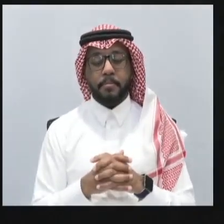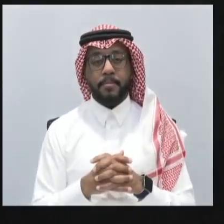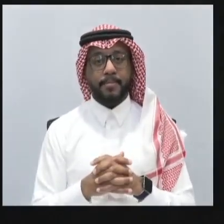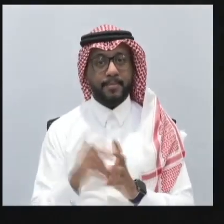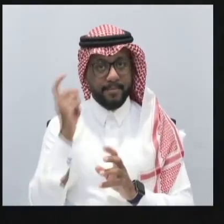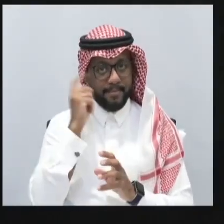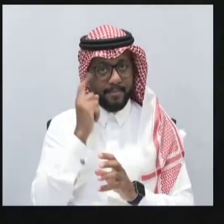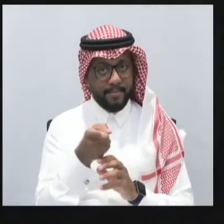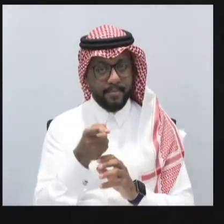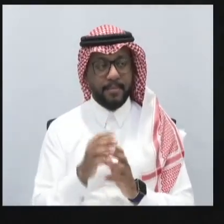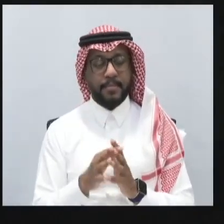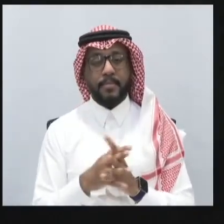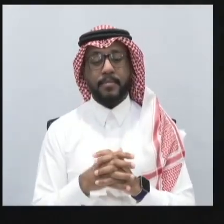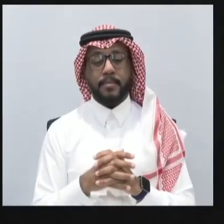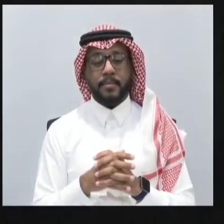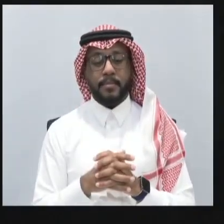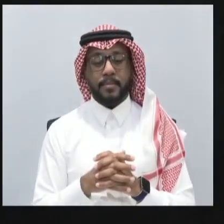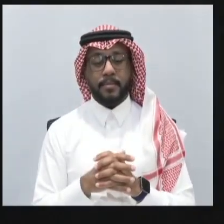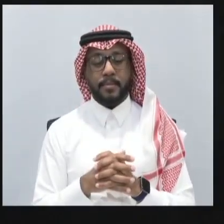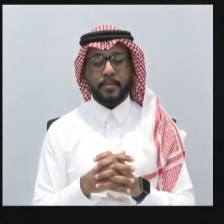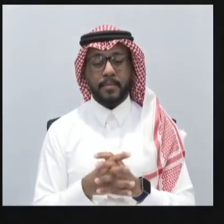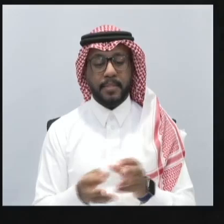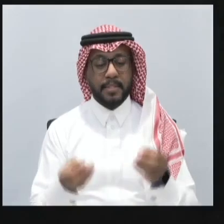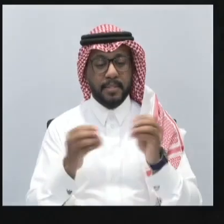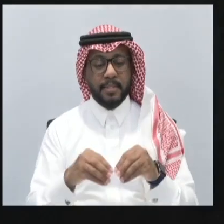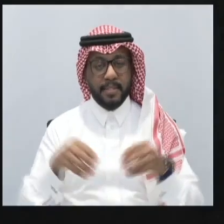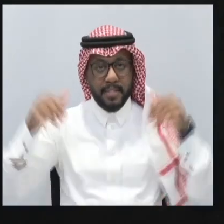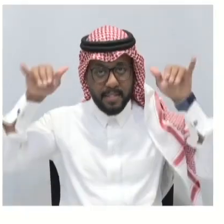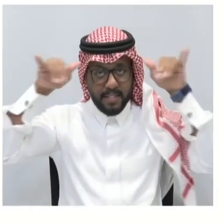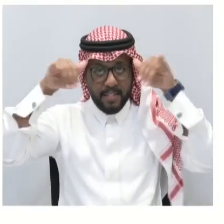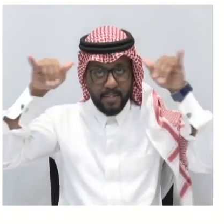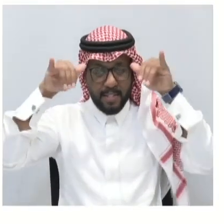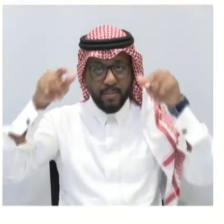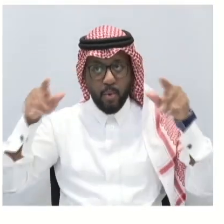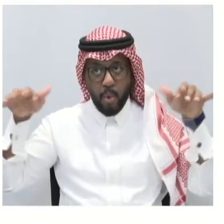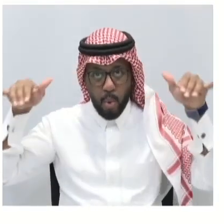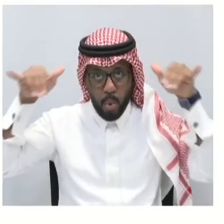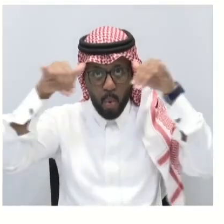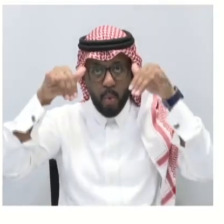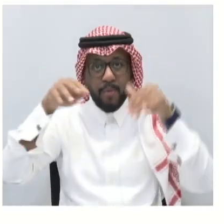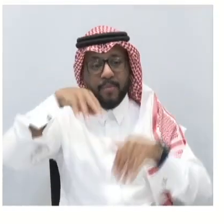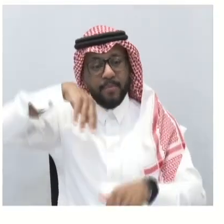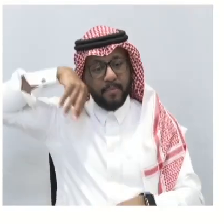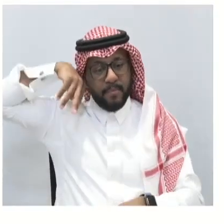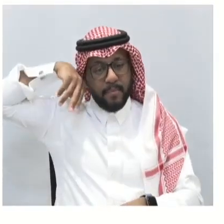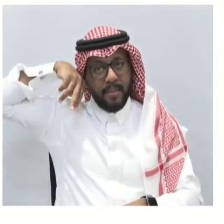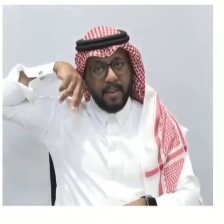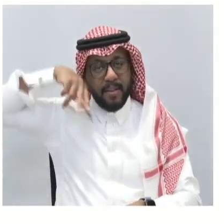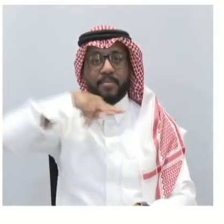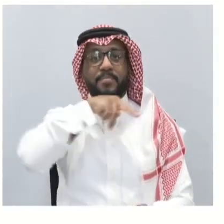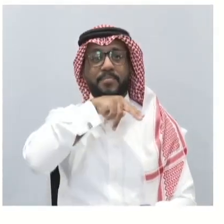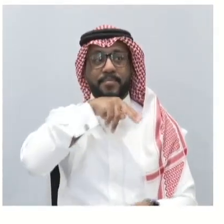على النباتات ايضا عندي مثل ايش الماعز من